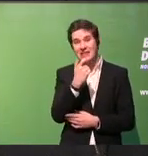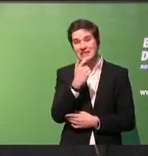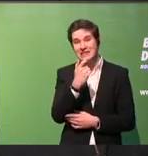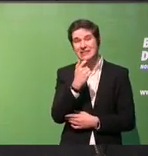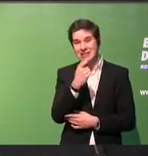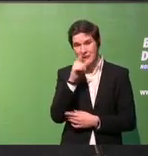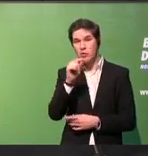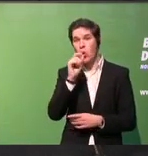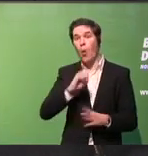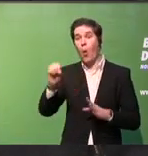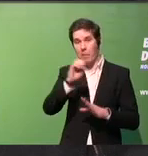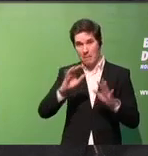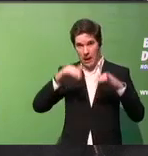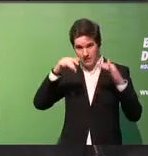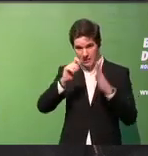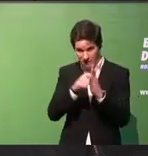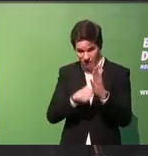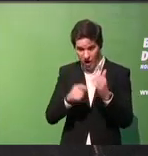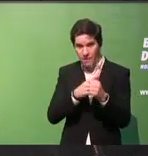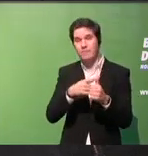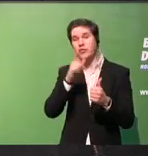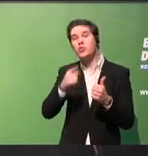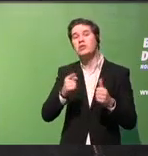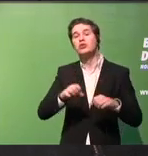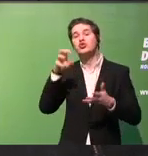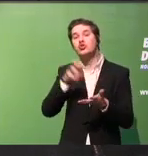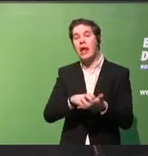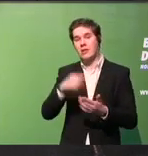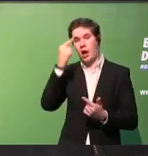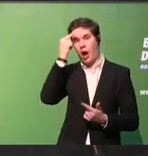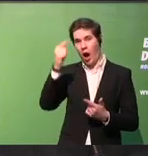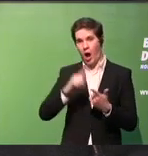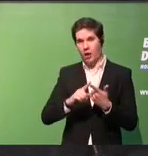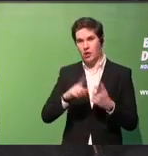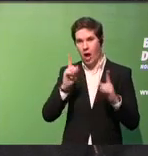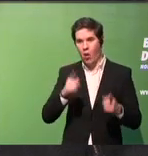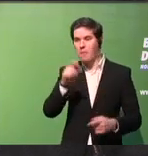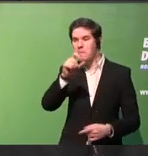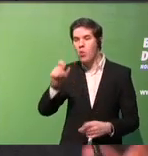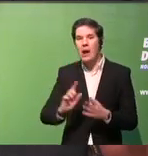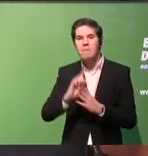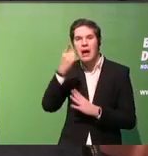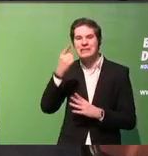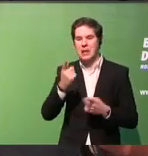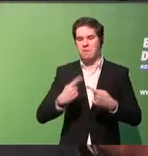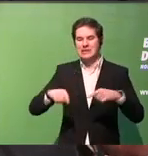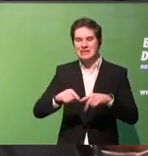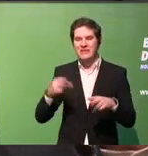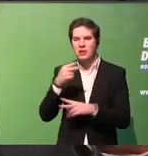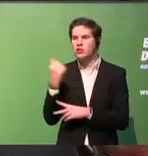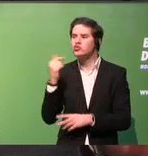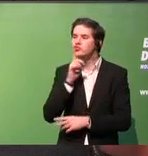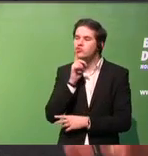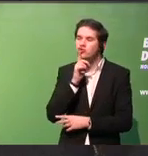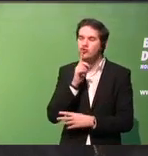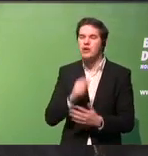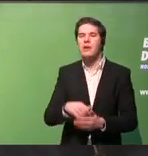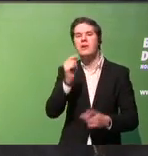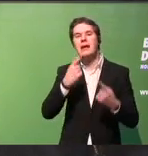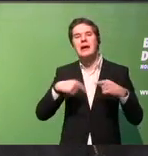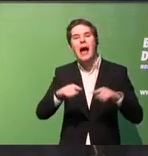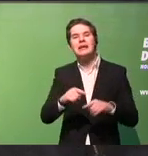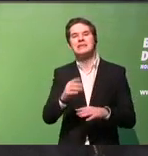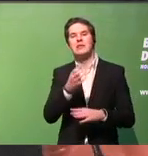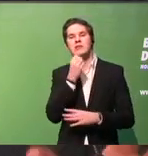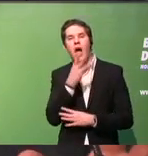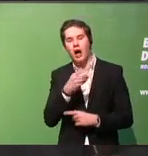ne, sondern auch die Stadträte, die teilweise ihr Bürgermeister, die Bezirksvertretungen, die Kreistage. Und wir